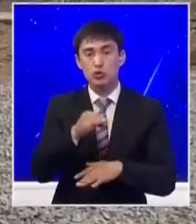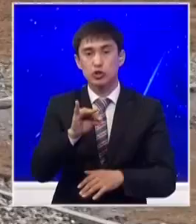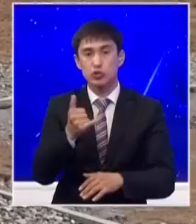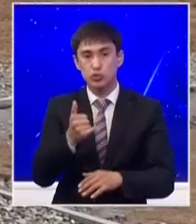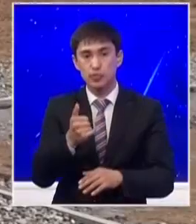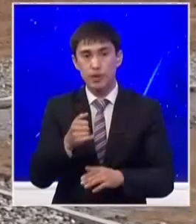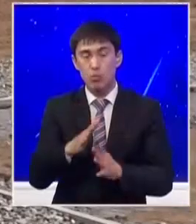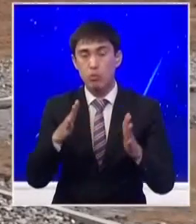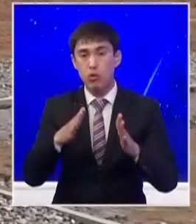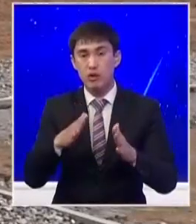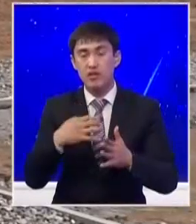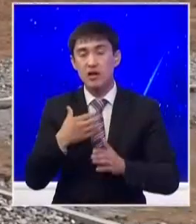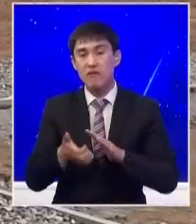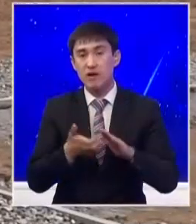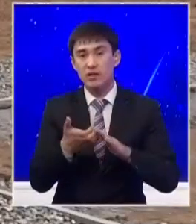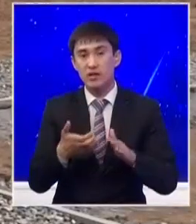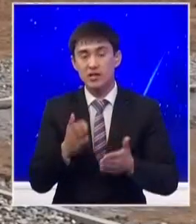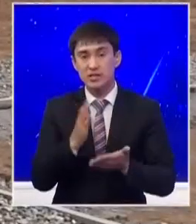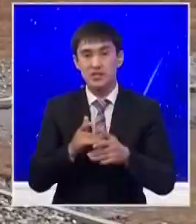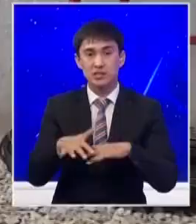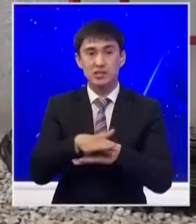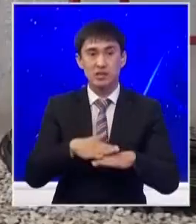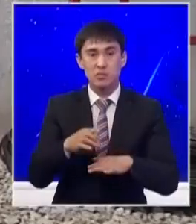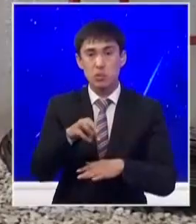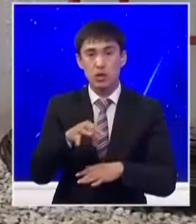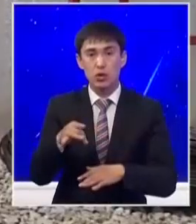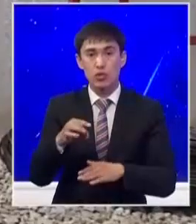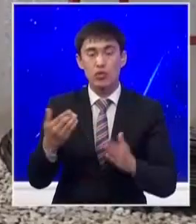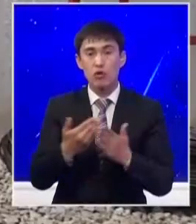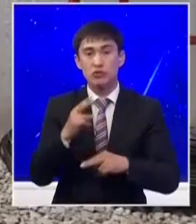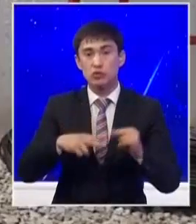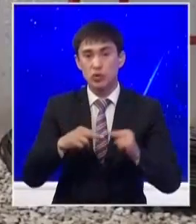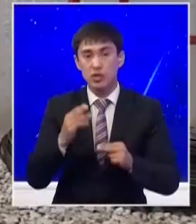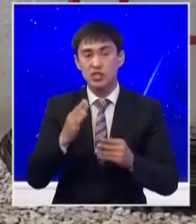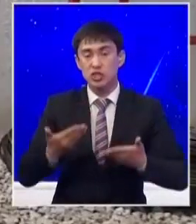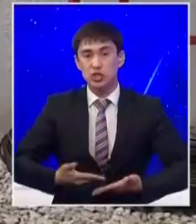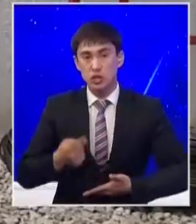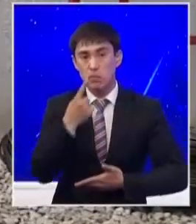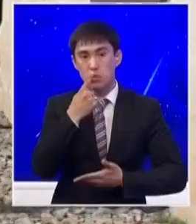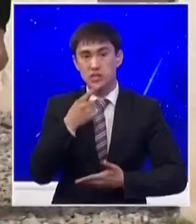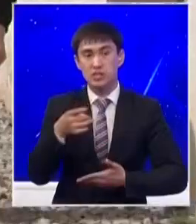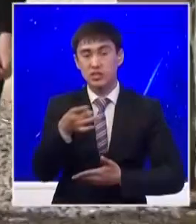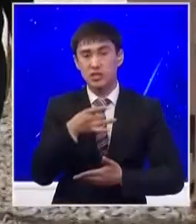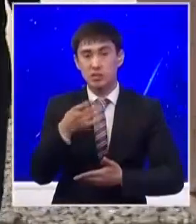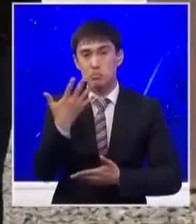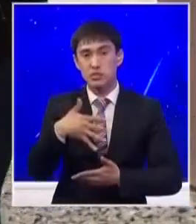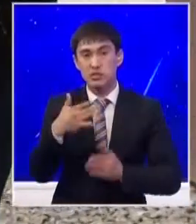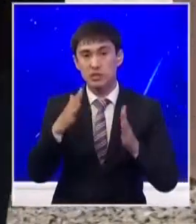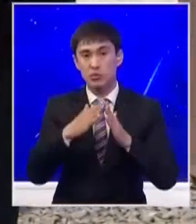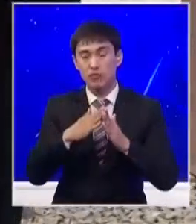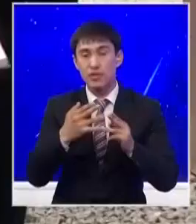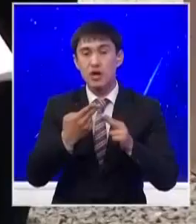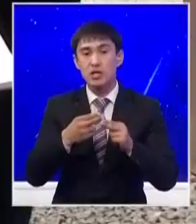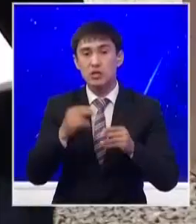ЖТСУ. Наиболее острую нехватку испытывает население микрорайона Новостройка, а также жители близлежащих к нему 50 домов.